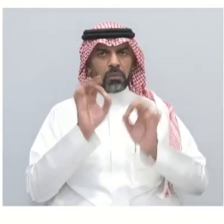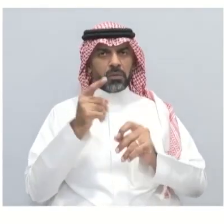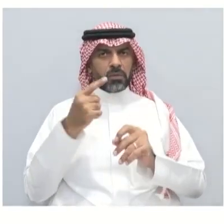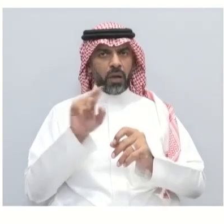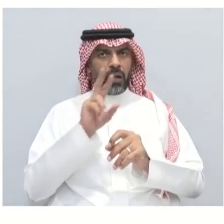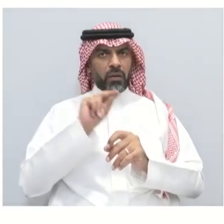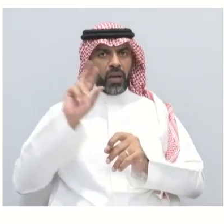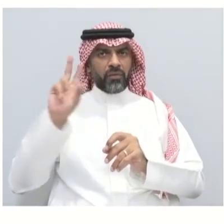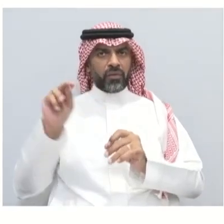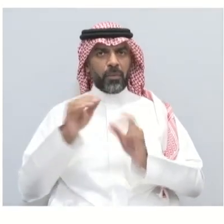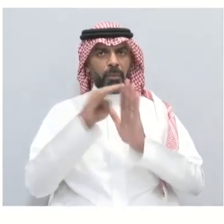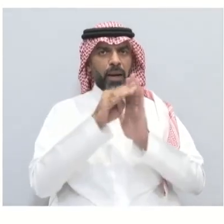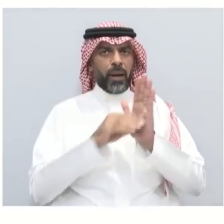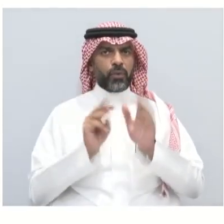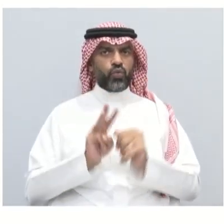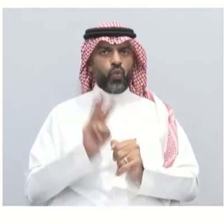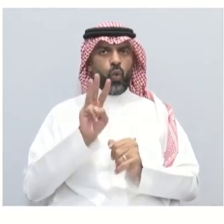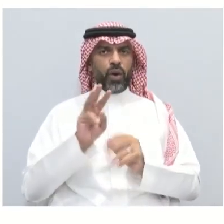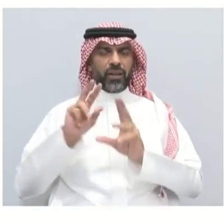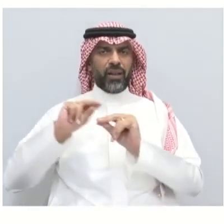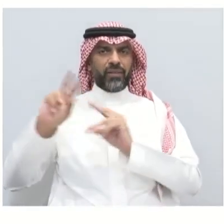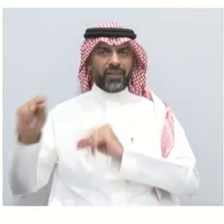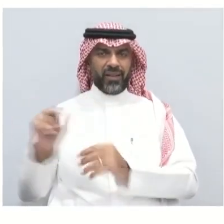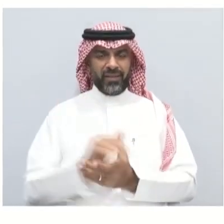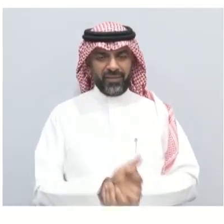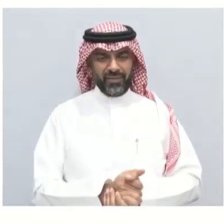جدا شبيهه ببرنامج مايكروسوفت